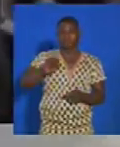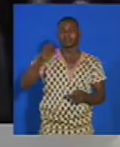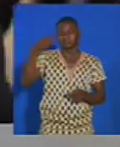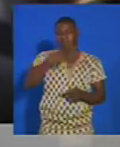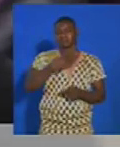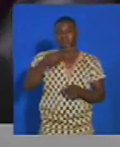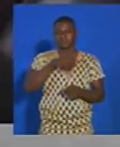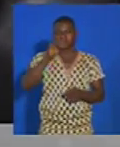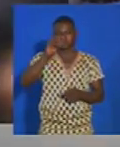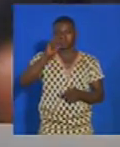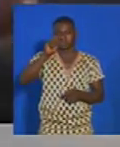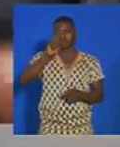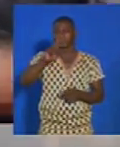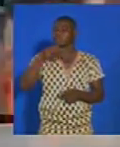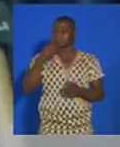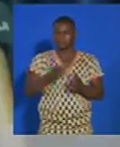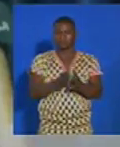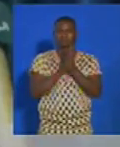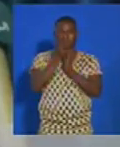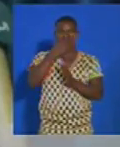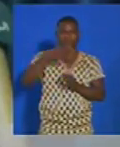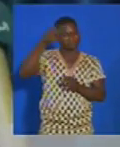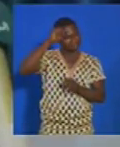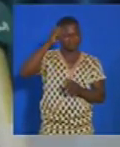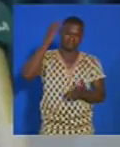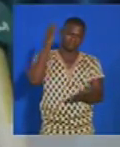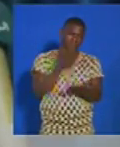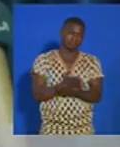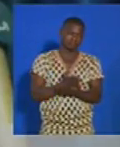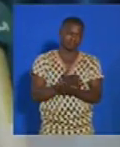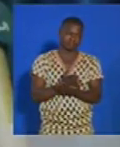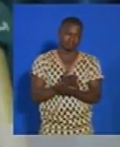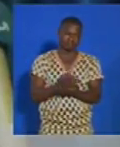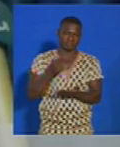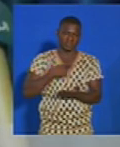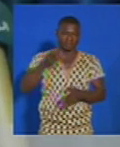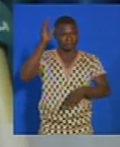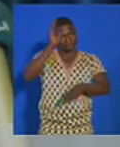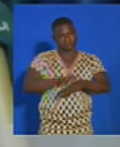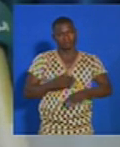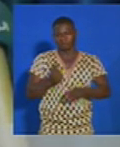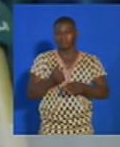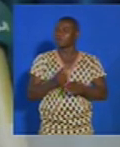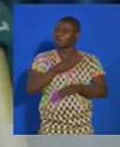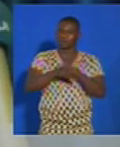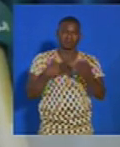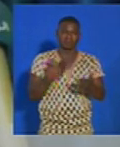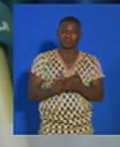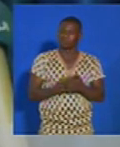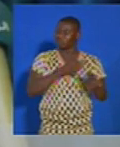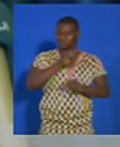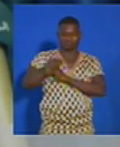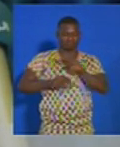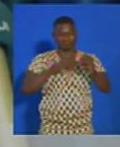pu que demander au parti rival de baisser les armes. Je souhaite lancer un appel très fort, un appel à tous les mouvements militaires pour qu'ils